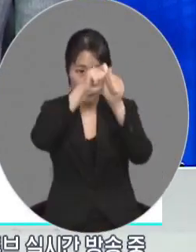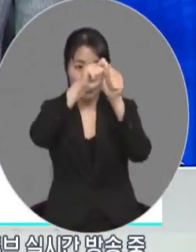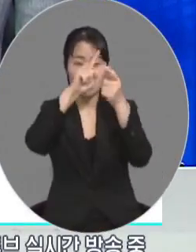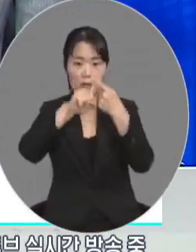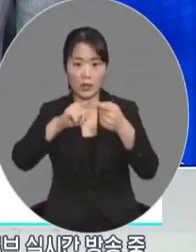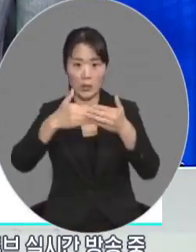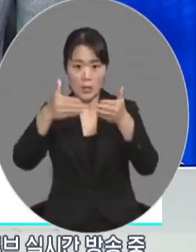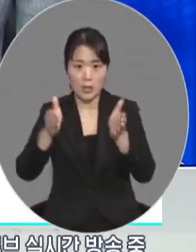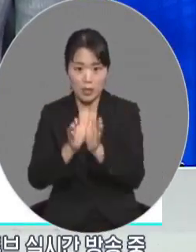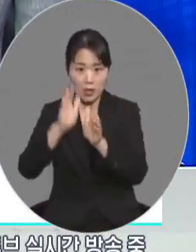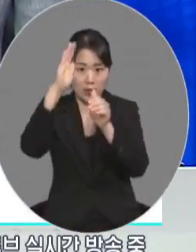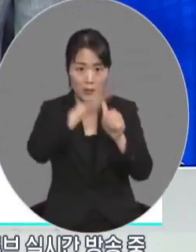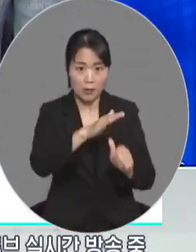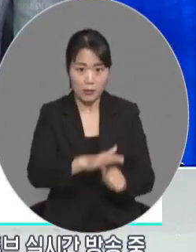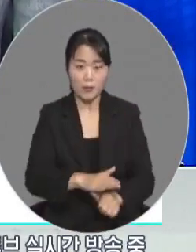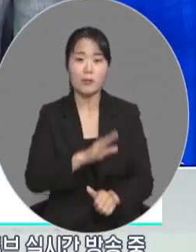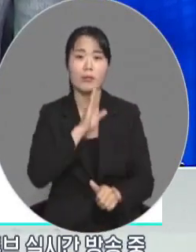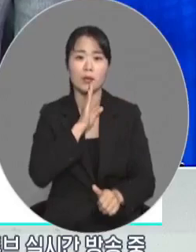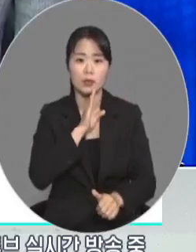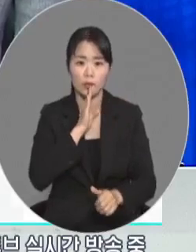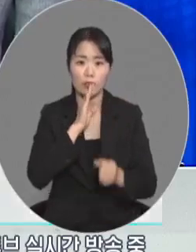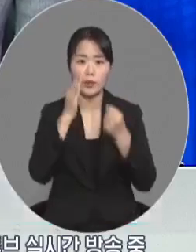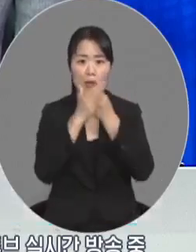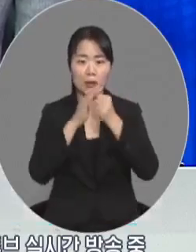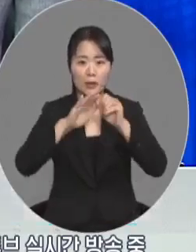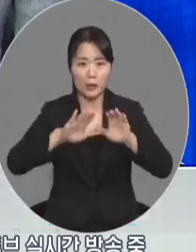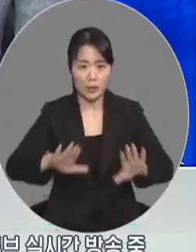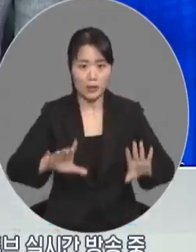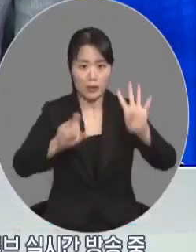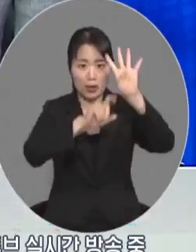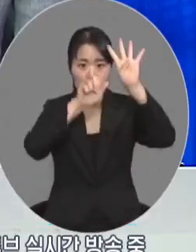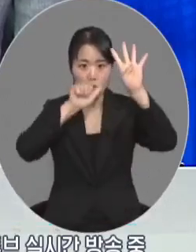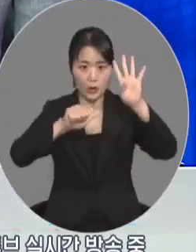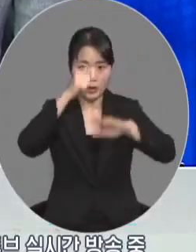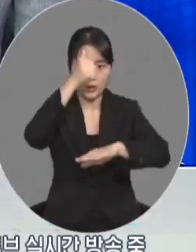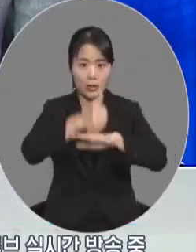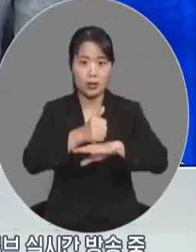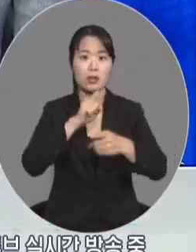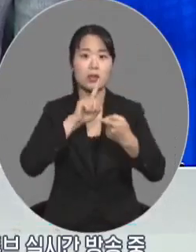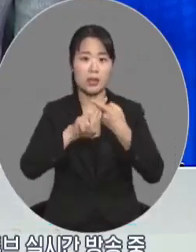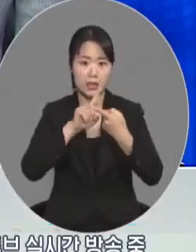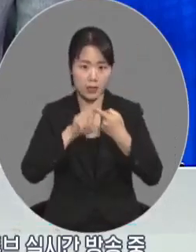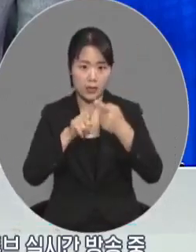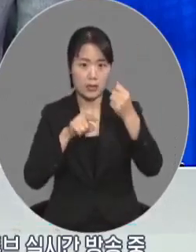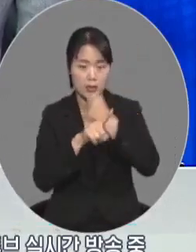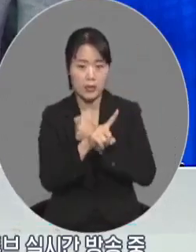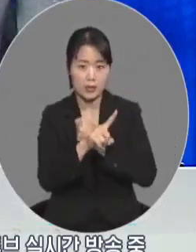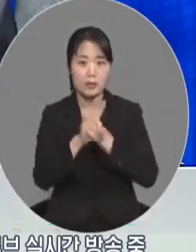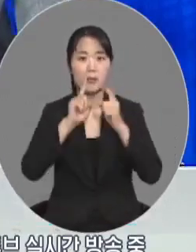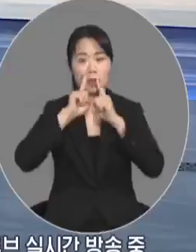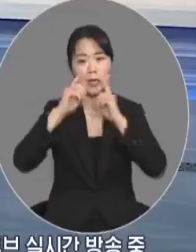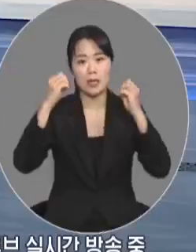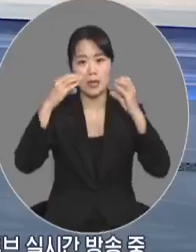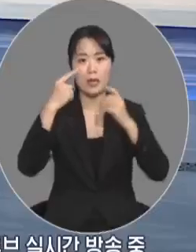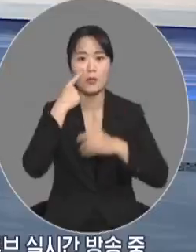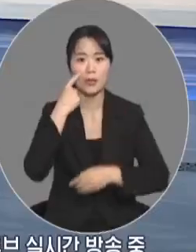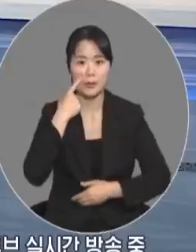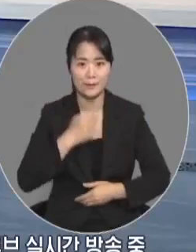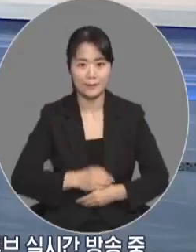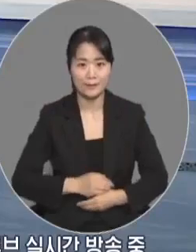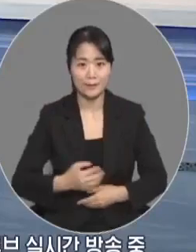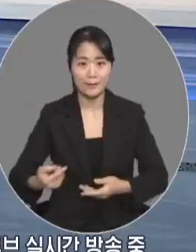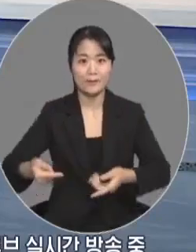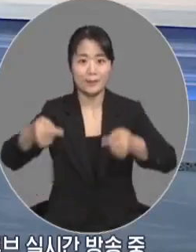셈이 됐습니다. 정치부 기자와 함께 이번 4.5 보궐선거 결과에 대한 의미를 짚어보겠습니다. 배은주 예, 기자, 어서 어서